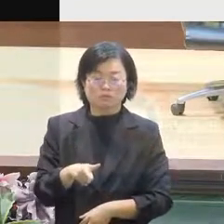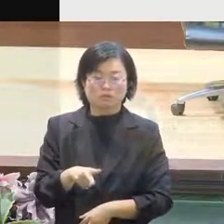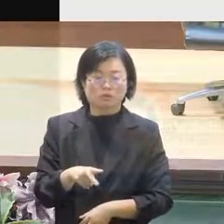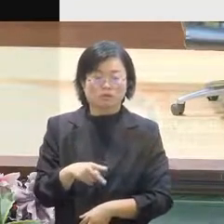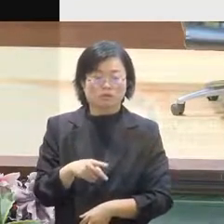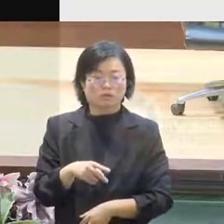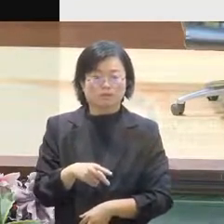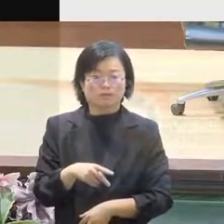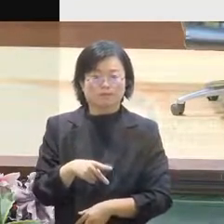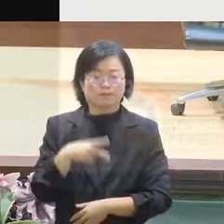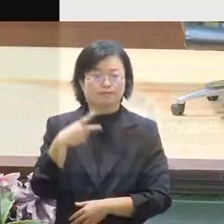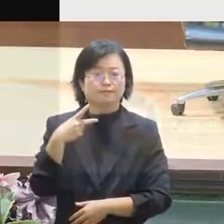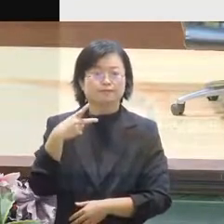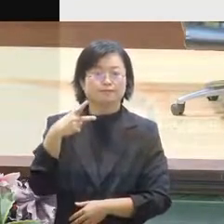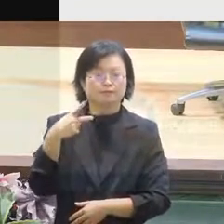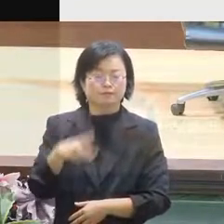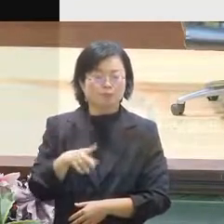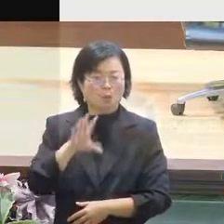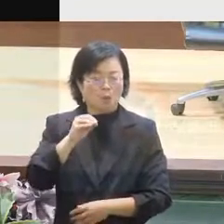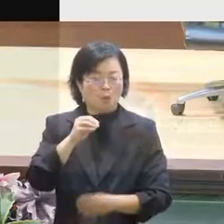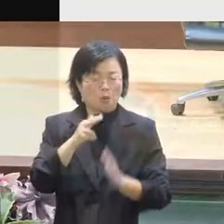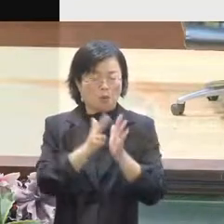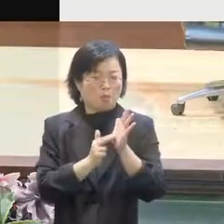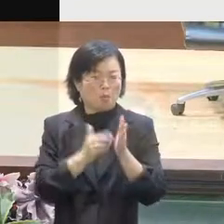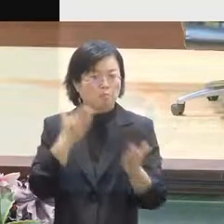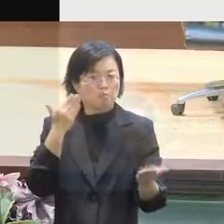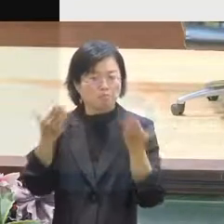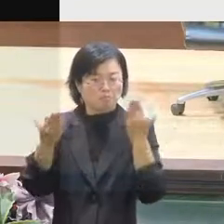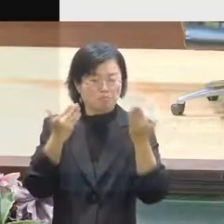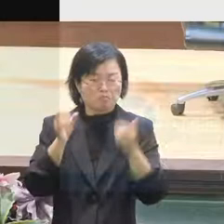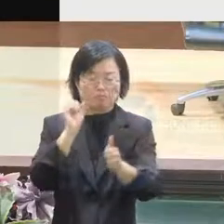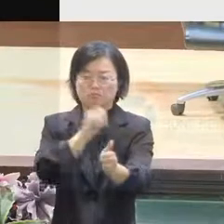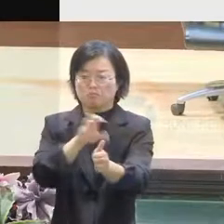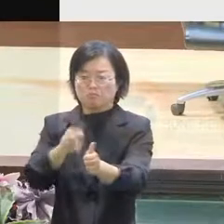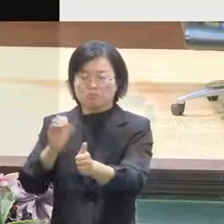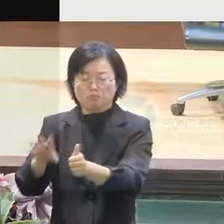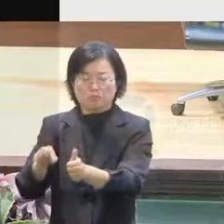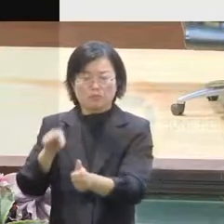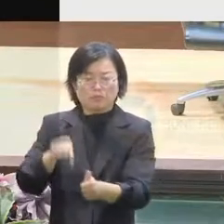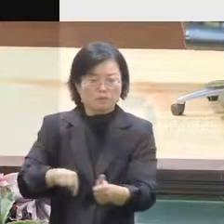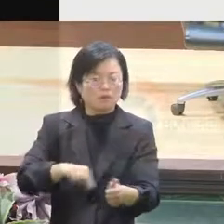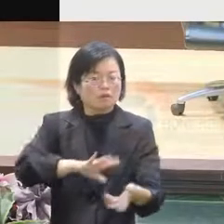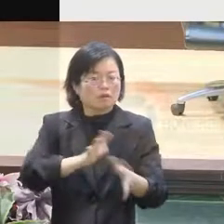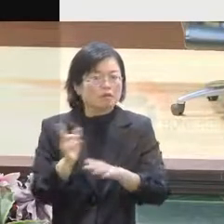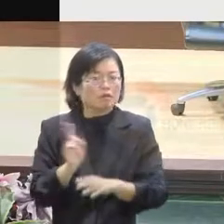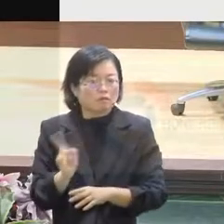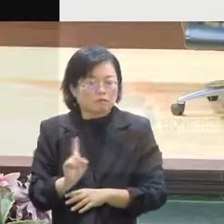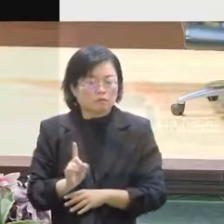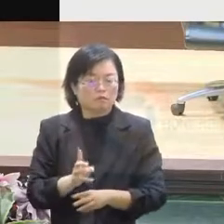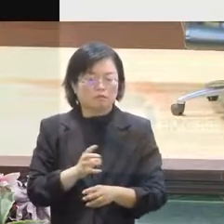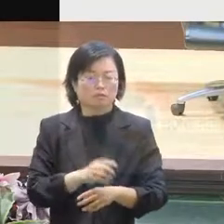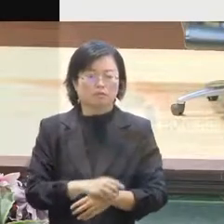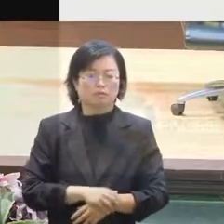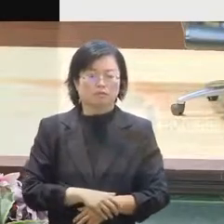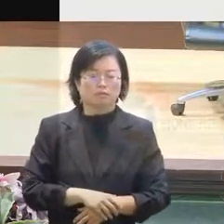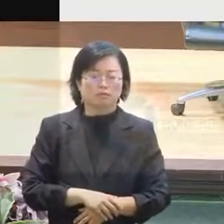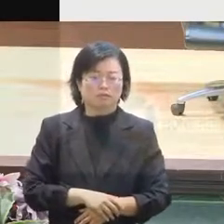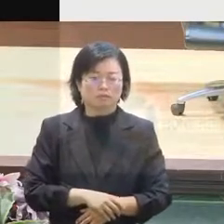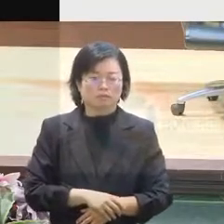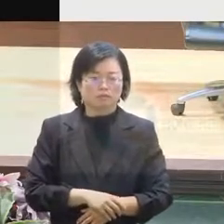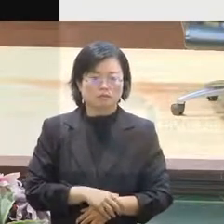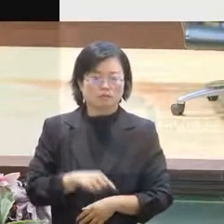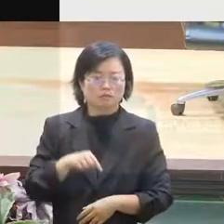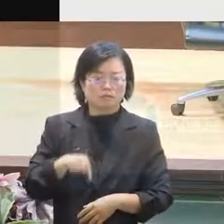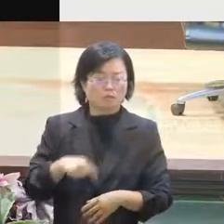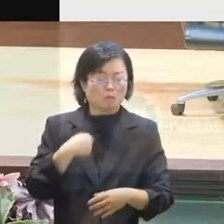否用一个很清晰的方式去跟公众解释说，哦，原来你是可以拿来去这个资料你看到之后你是可以拿来